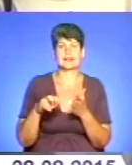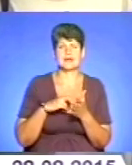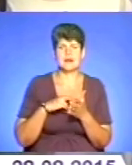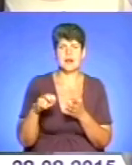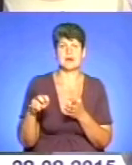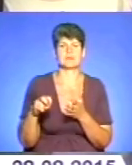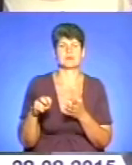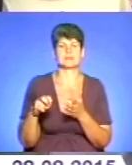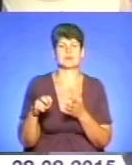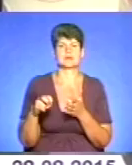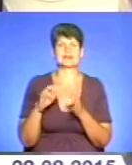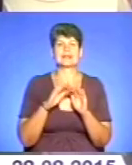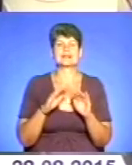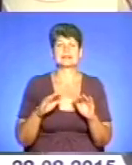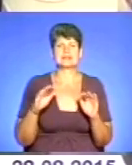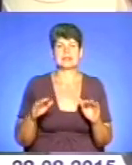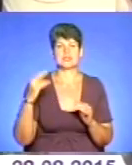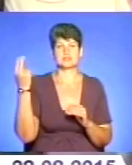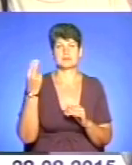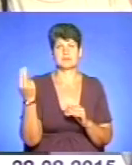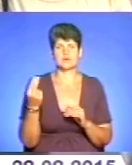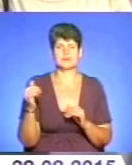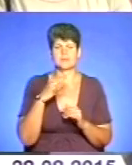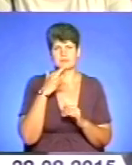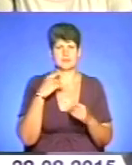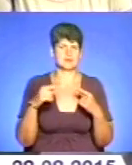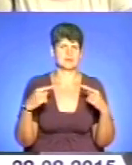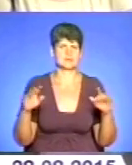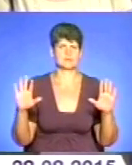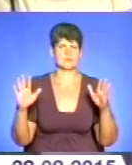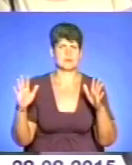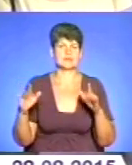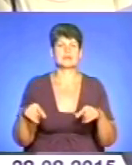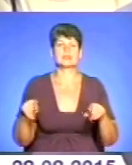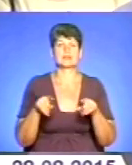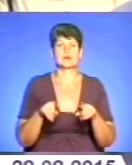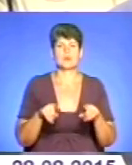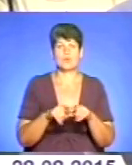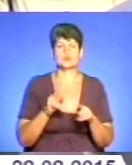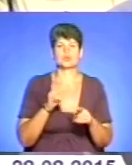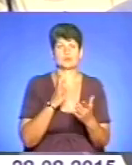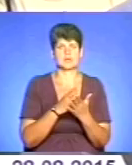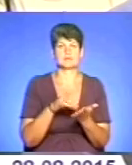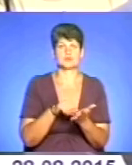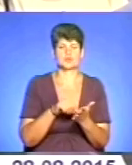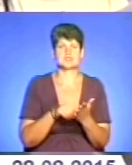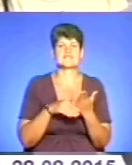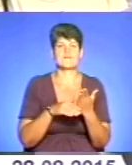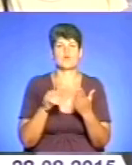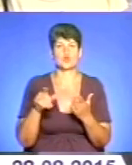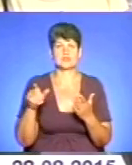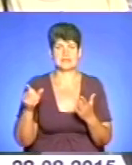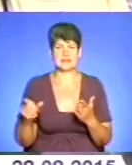і дитячими малюнками і багатьма іншими моментами. Також, хто тут є присутній з волонтерів, хто надає